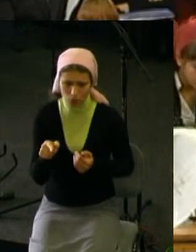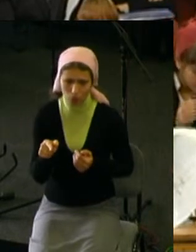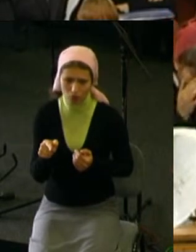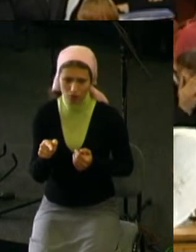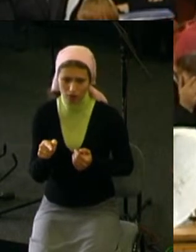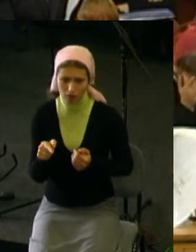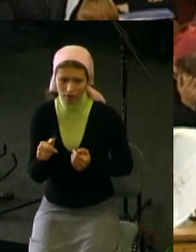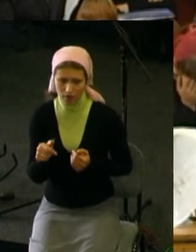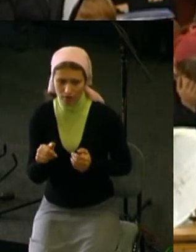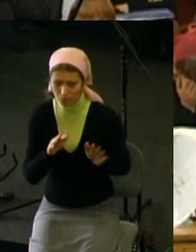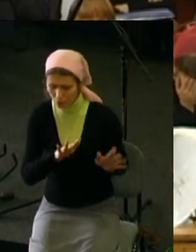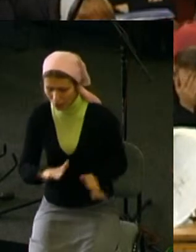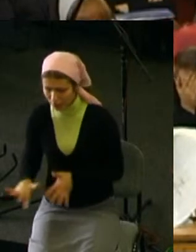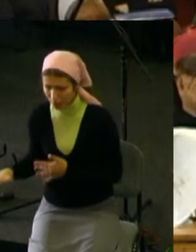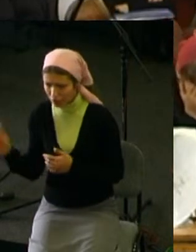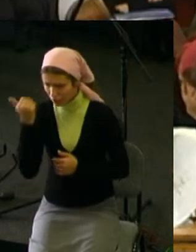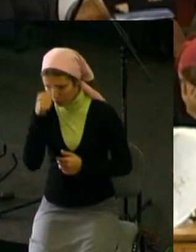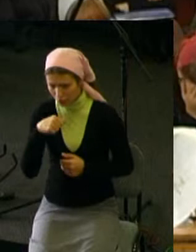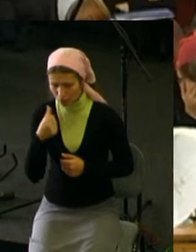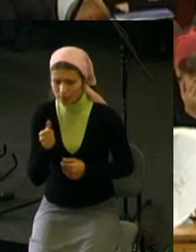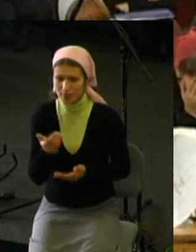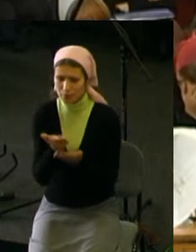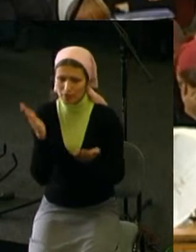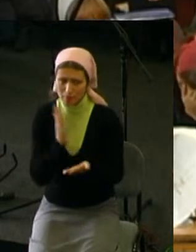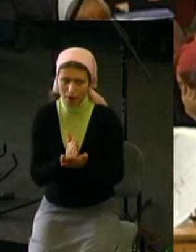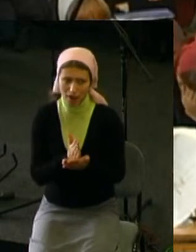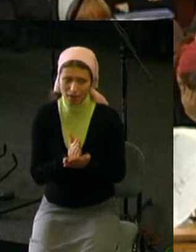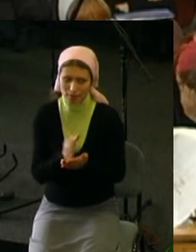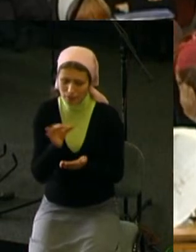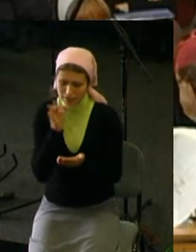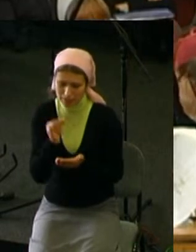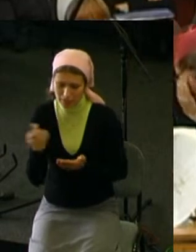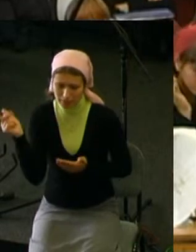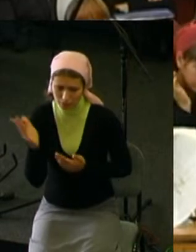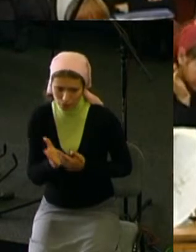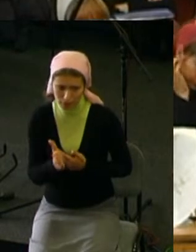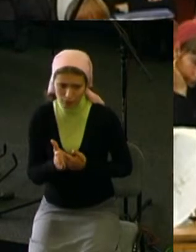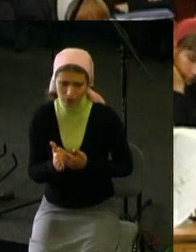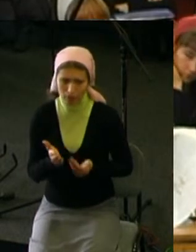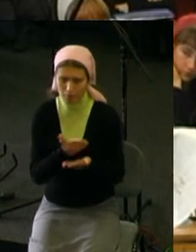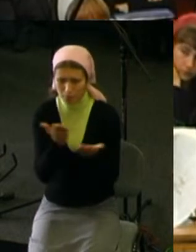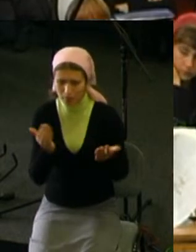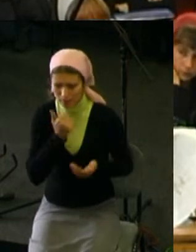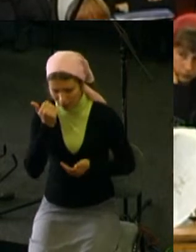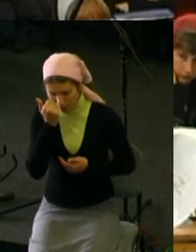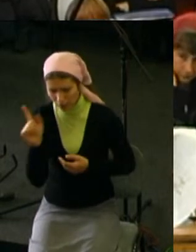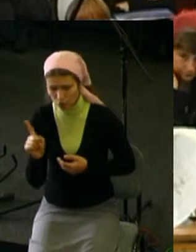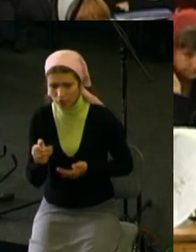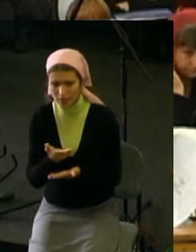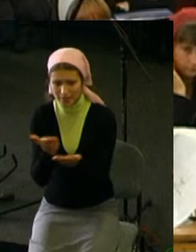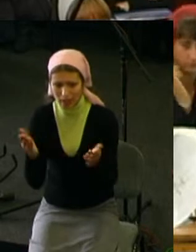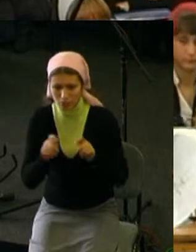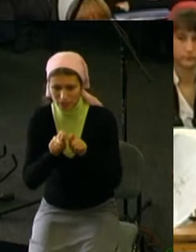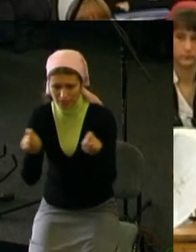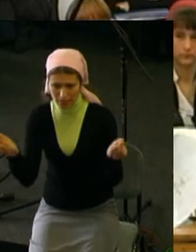цьому в ти Проходь А чому році ми маємо сказати Господи Ми дякуємо що